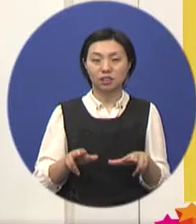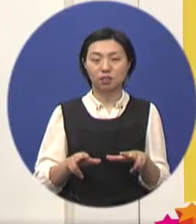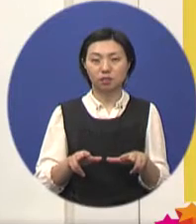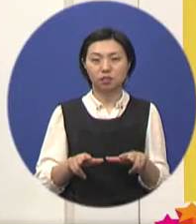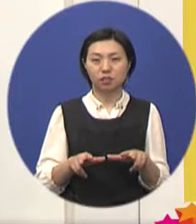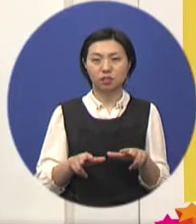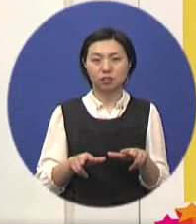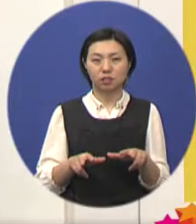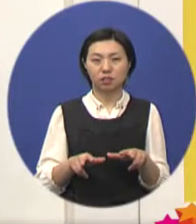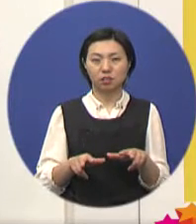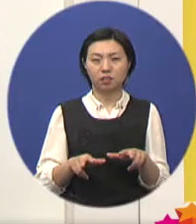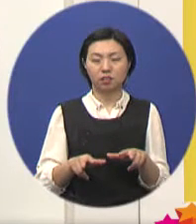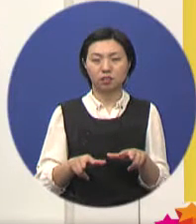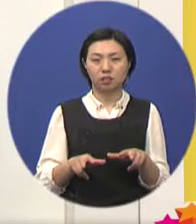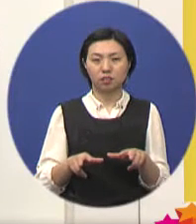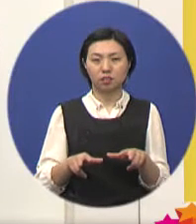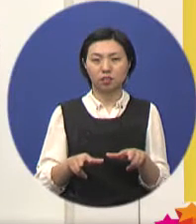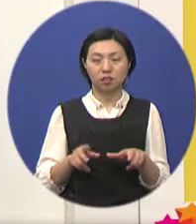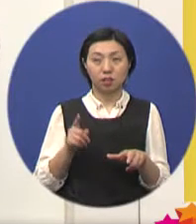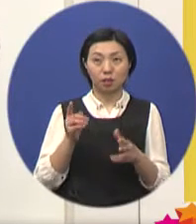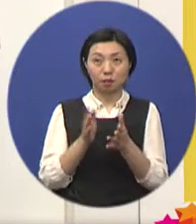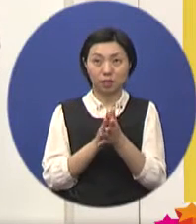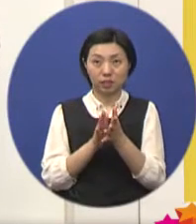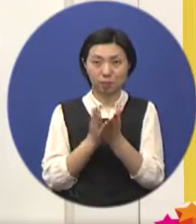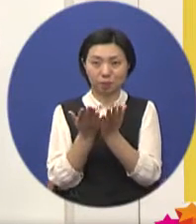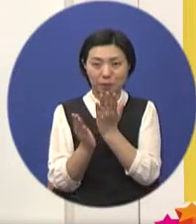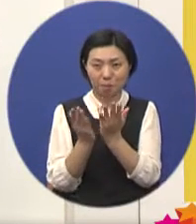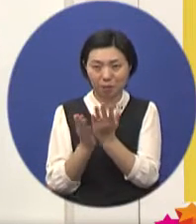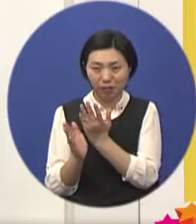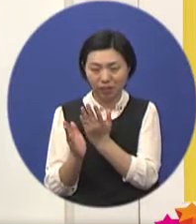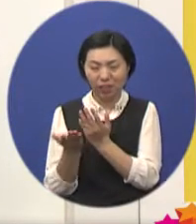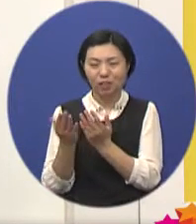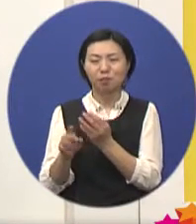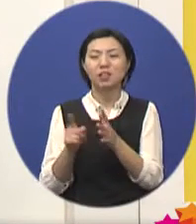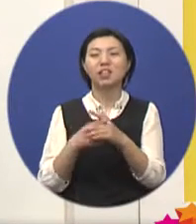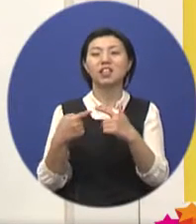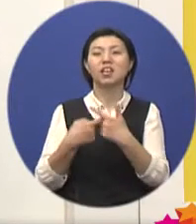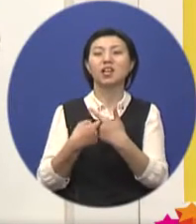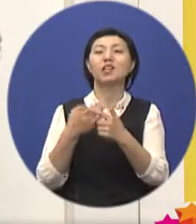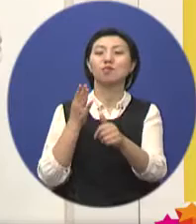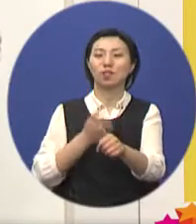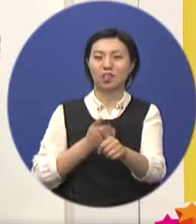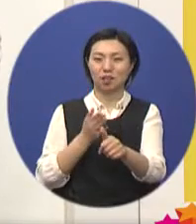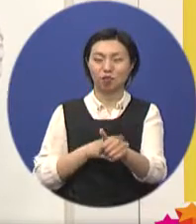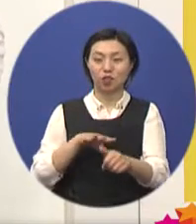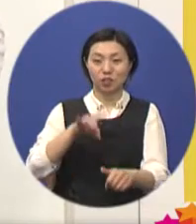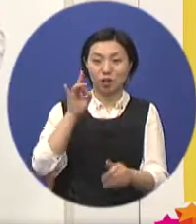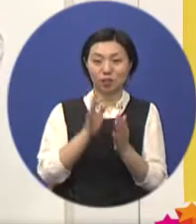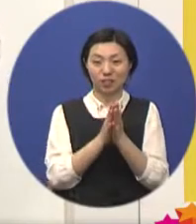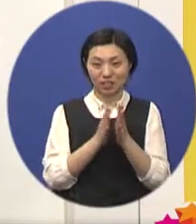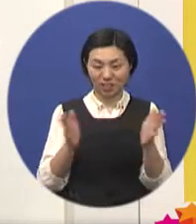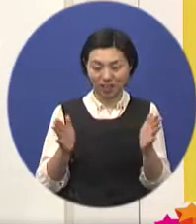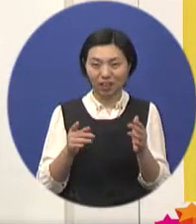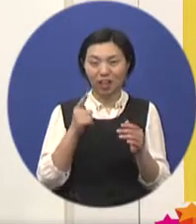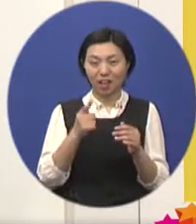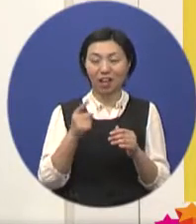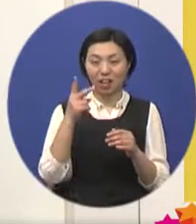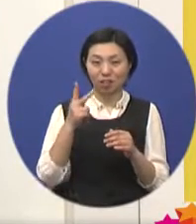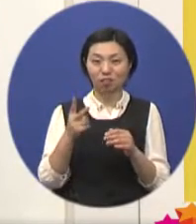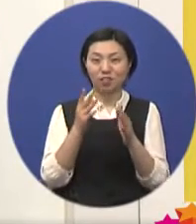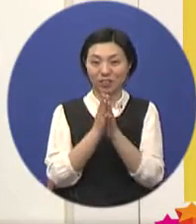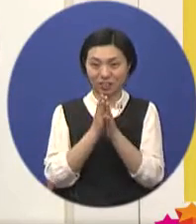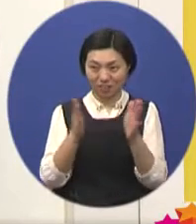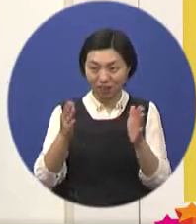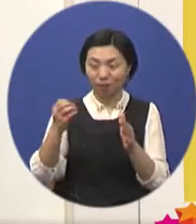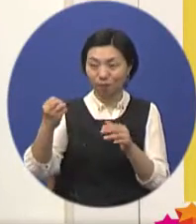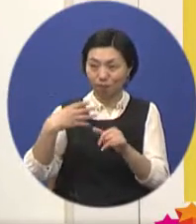네. 반주 못 맞추더라도 이해해 주시고요. 아, 네. 네. 예, 시작할 때 하나 둘 하나 셋, 둘 하나. 시작하면 노래하세요.